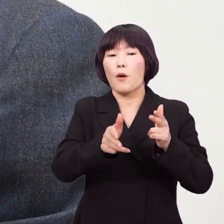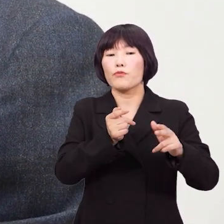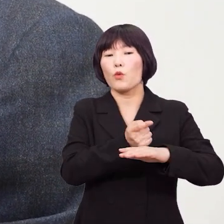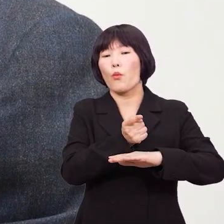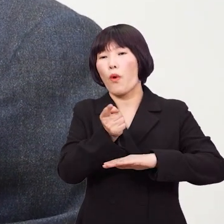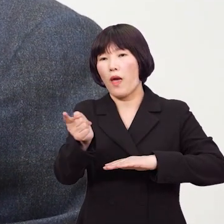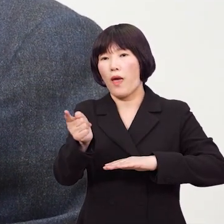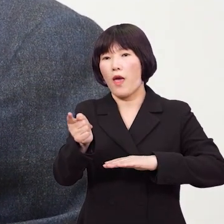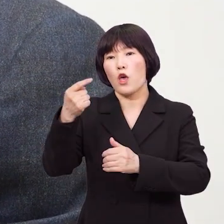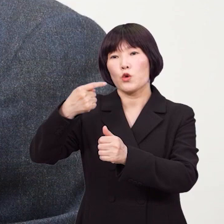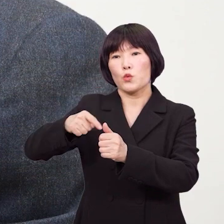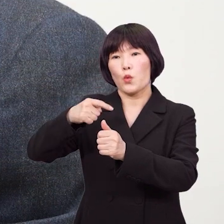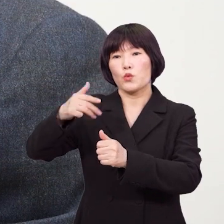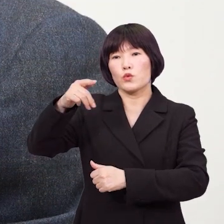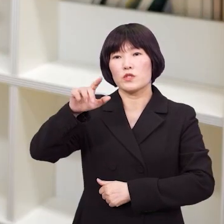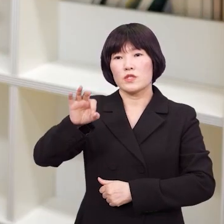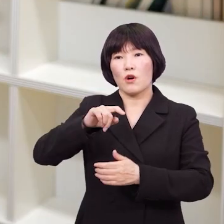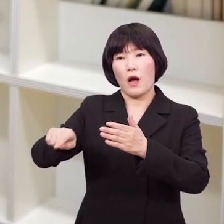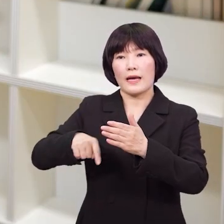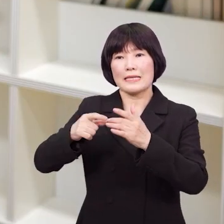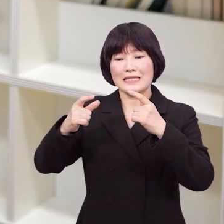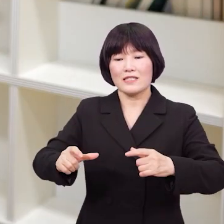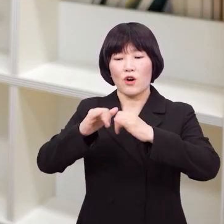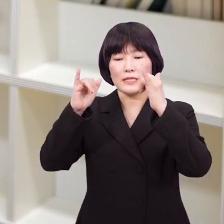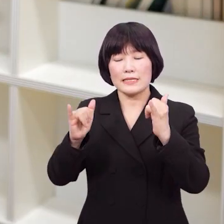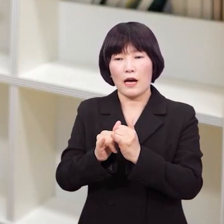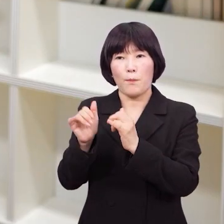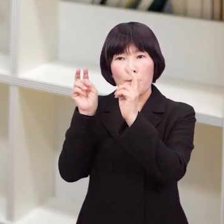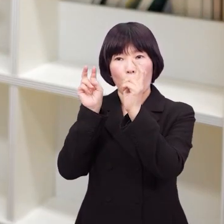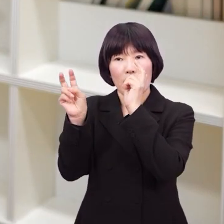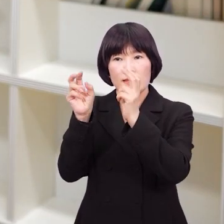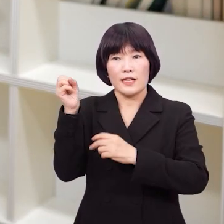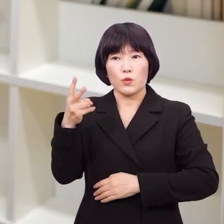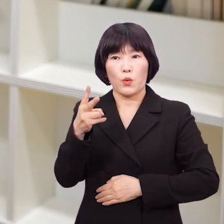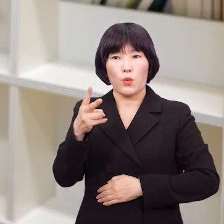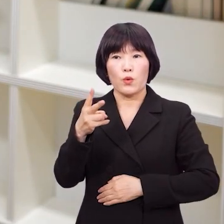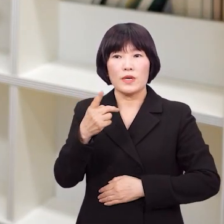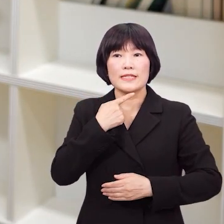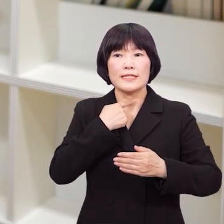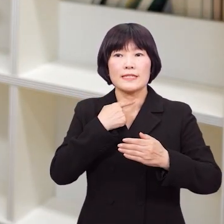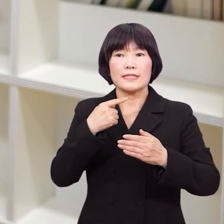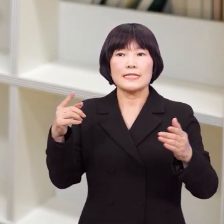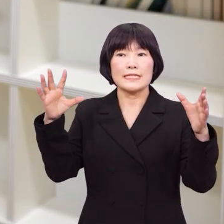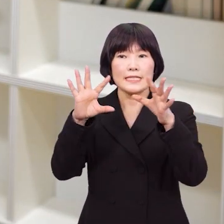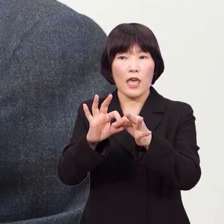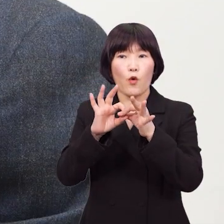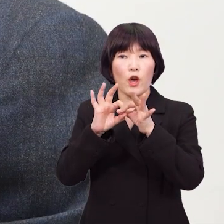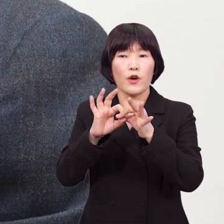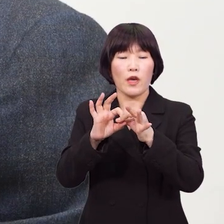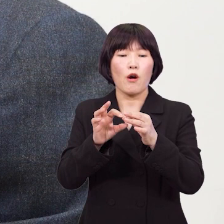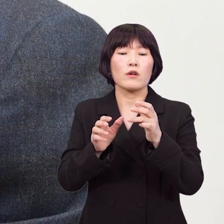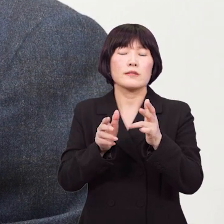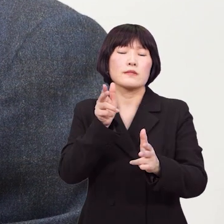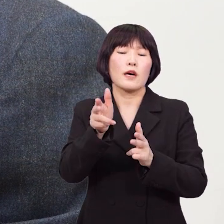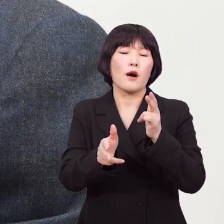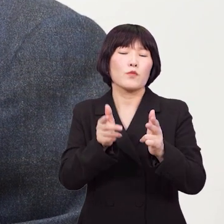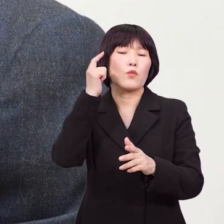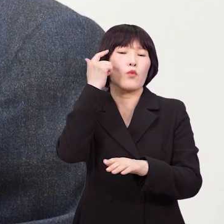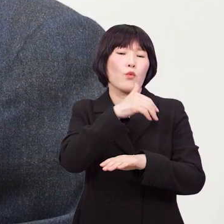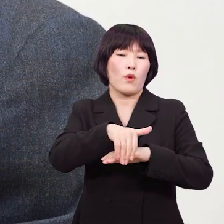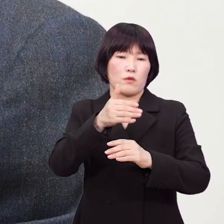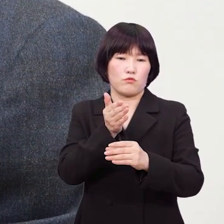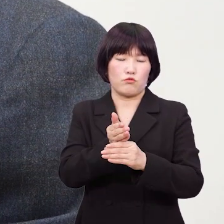교육청 자체 지역 사업체 채용 연계형 사업을 예정하고 있습니다. 이러한